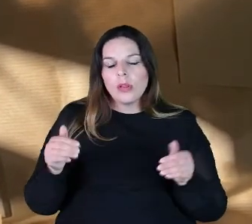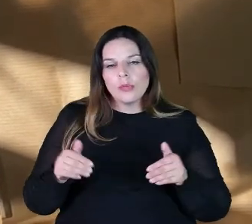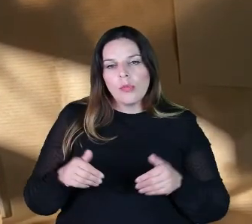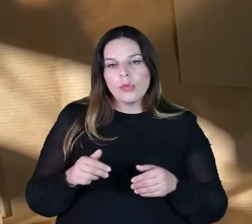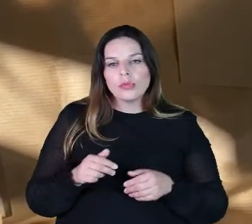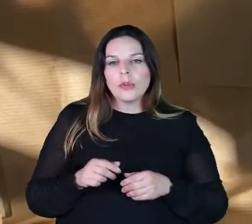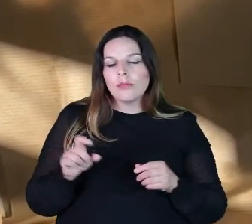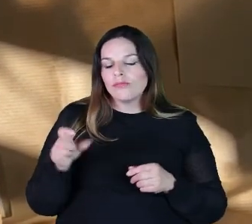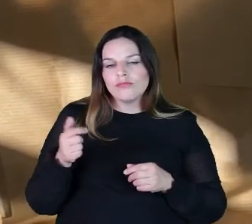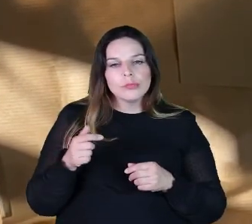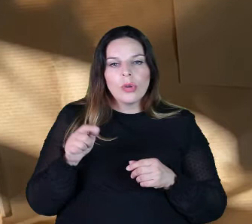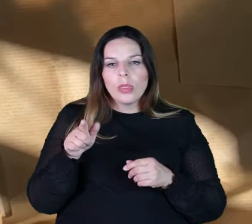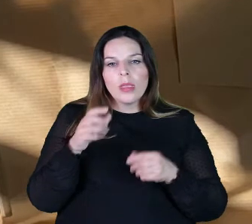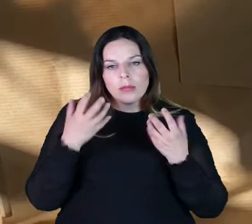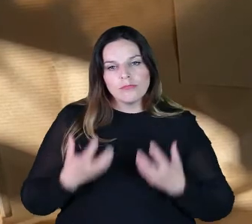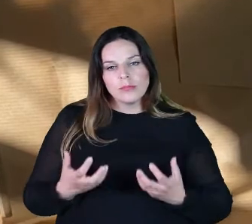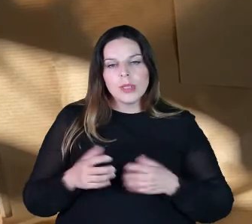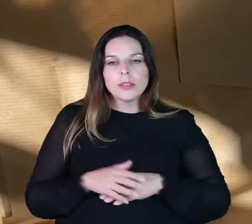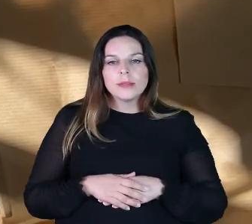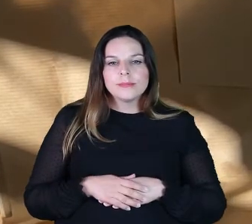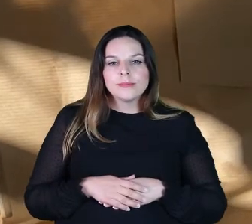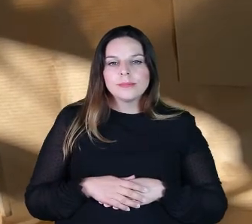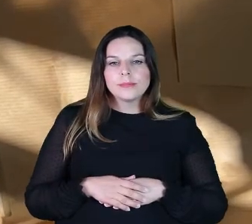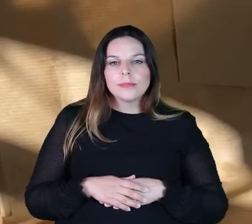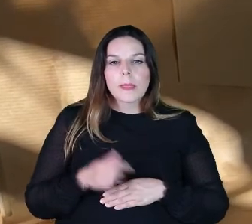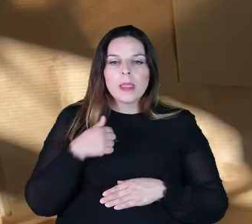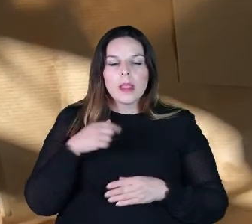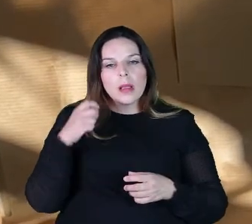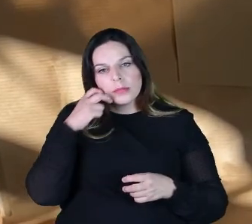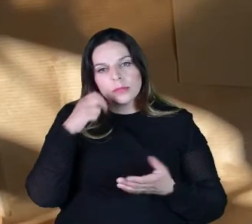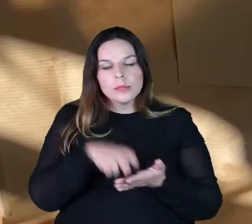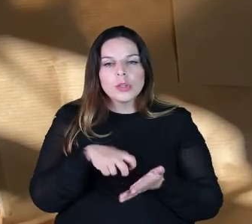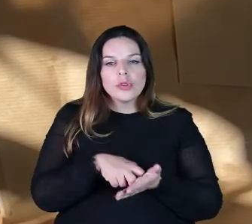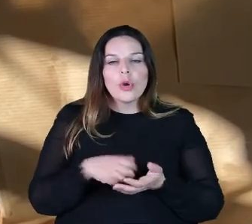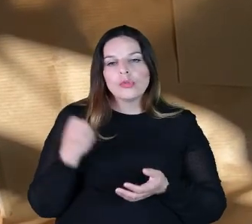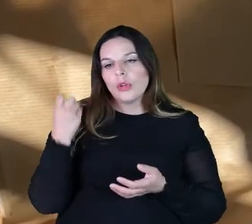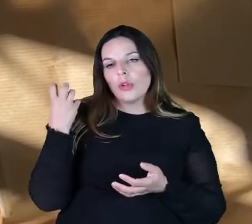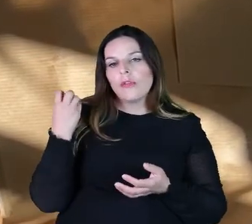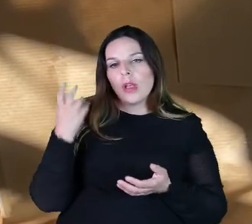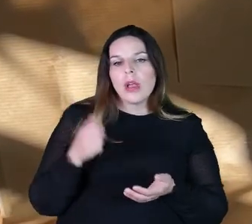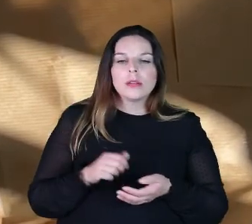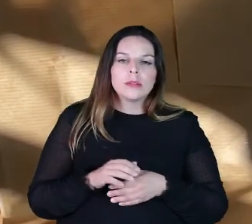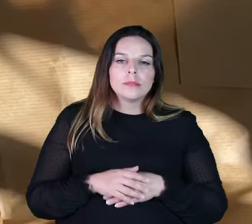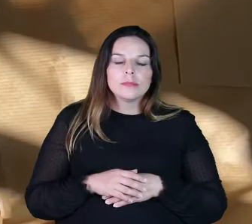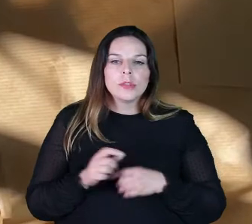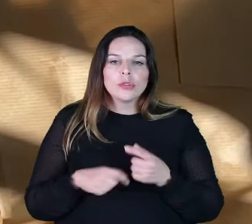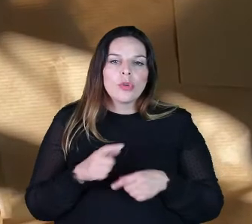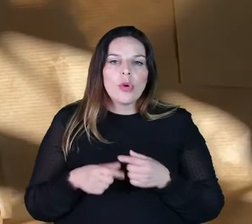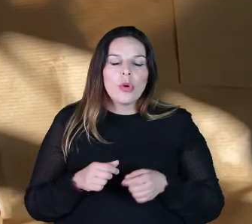więc sobie przybiję takie pieczątki w kształcie kwiatów, troszeczkę kwiatów, domaluję